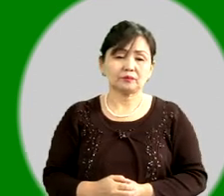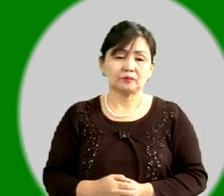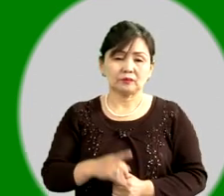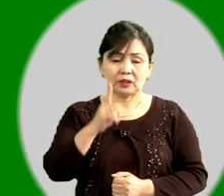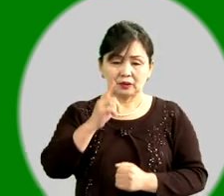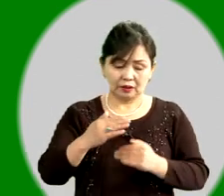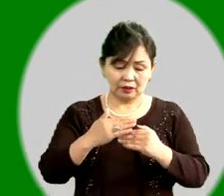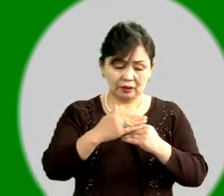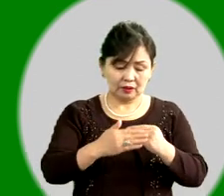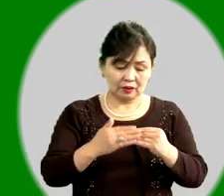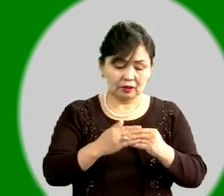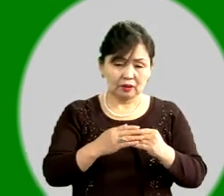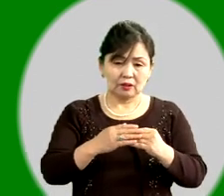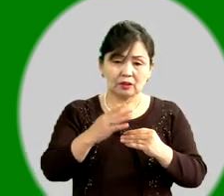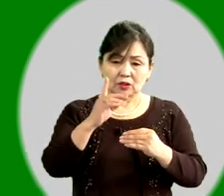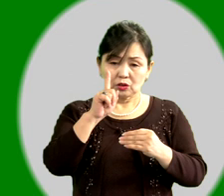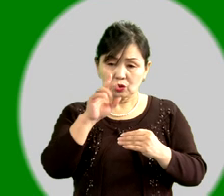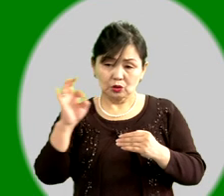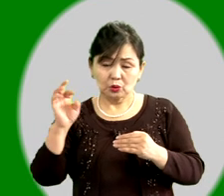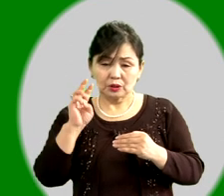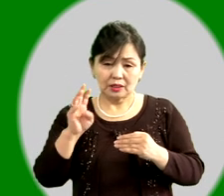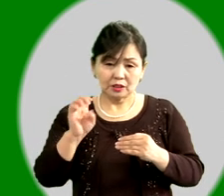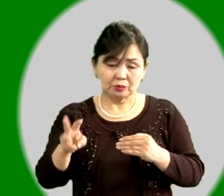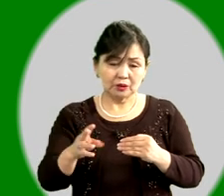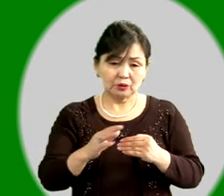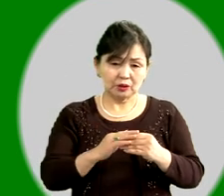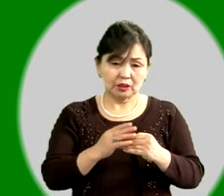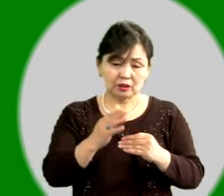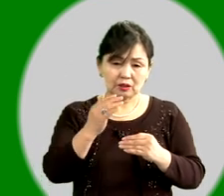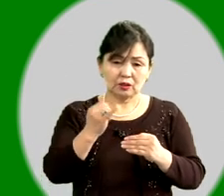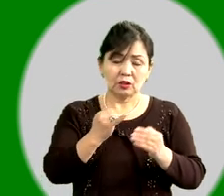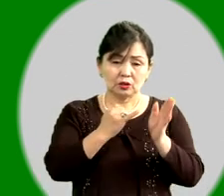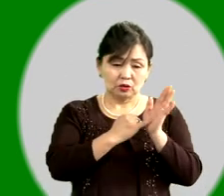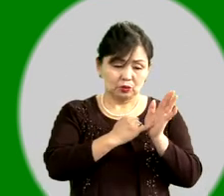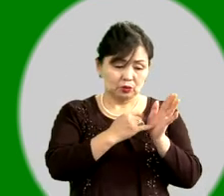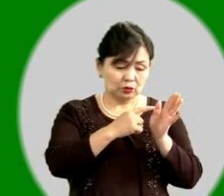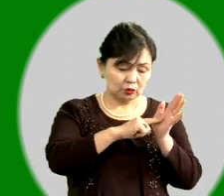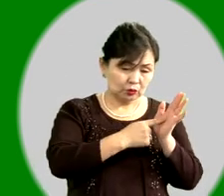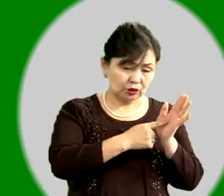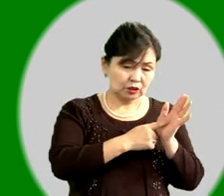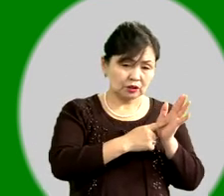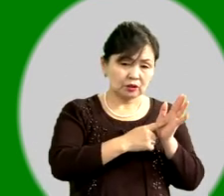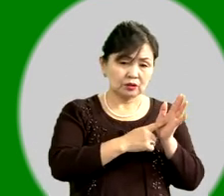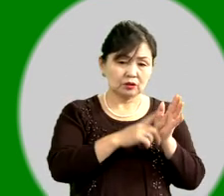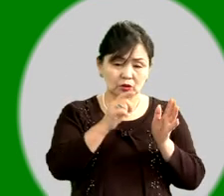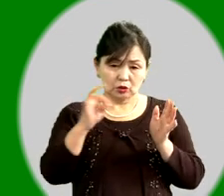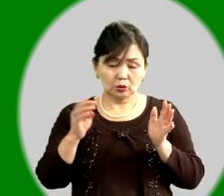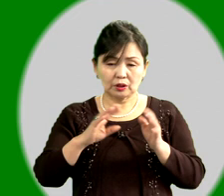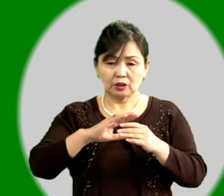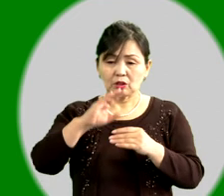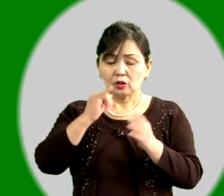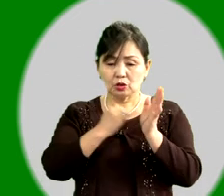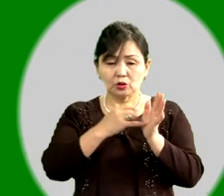Нэг талсын талбай 100 см квадрат учраас дэлгэсийн талбай 6 дахь ихсгээд 600 см